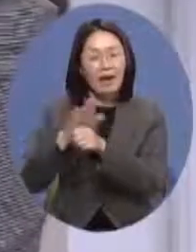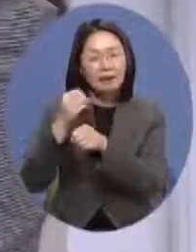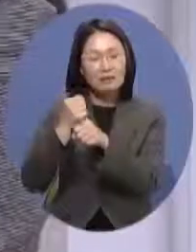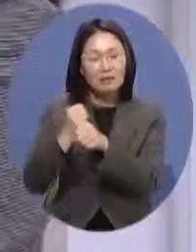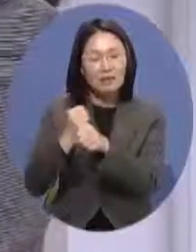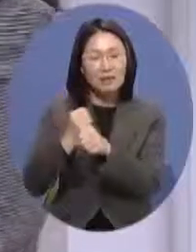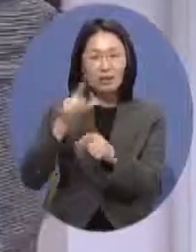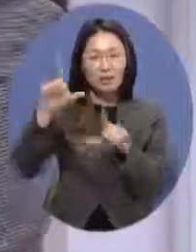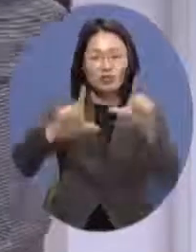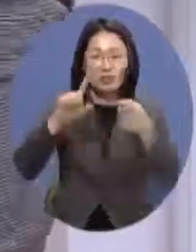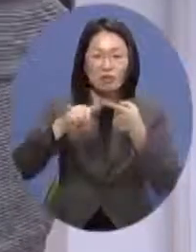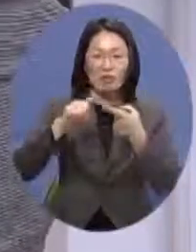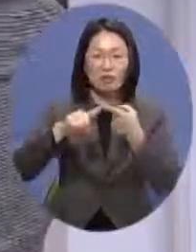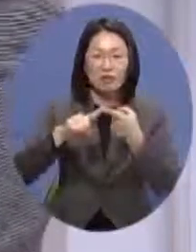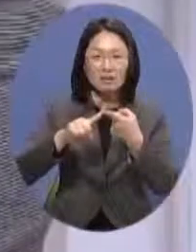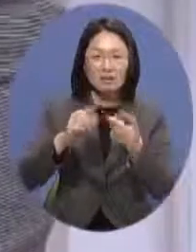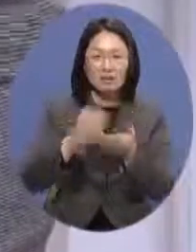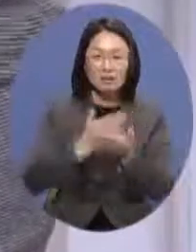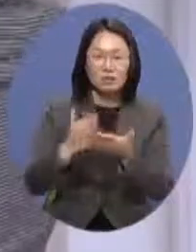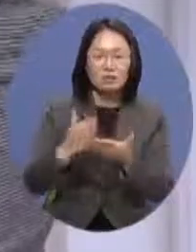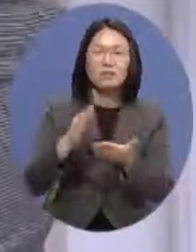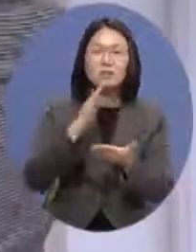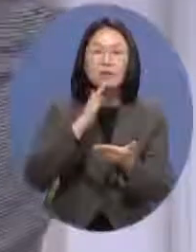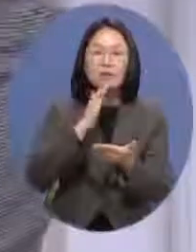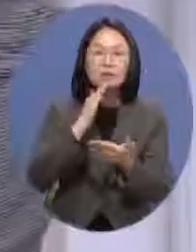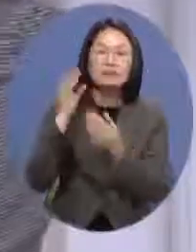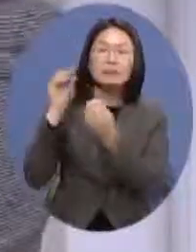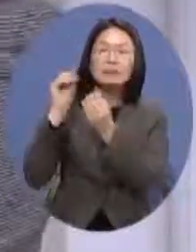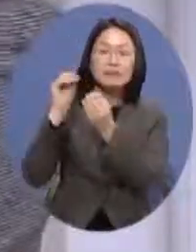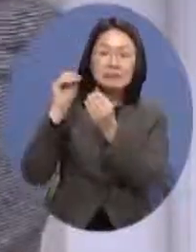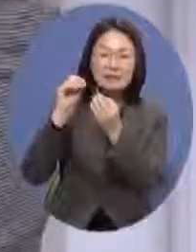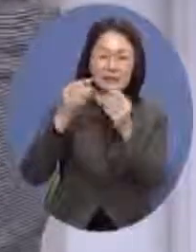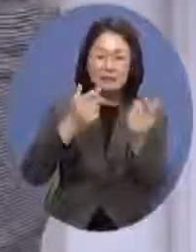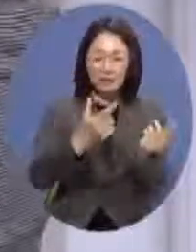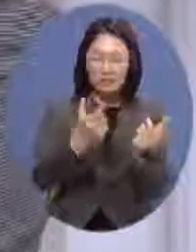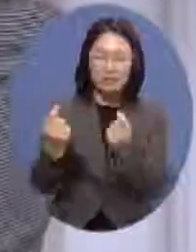일치도가 굉장히 높았다라는 거죠. 그래서 애착은 분명히 대물림되는 것입니다.